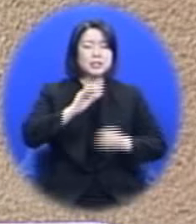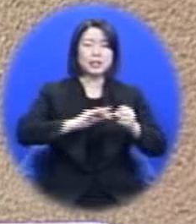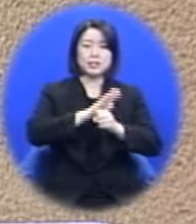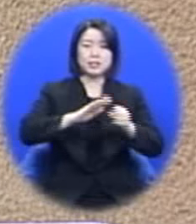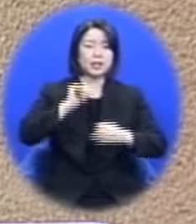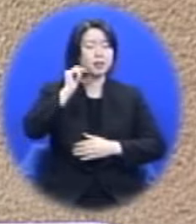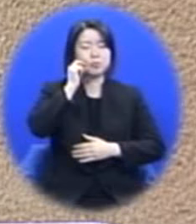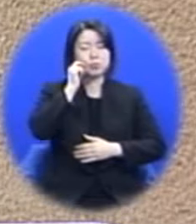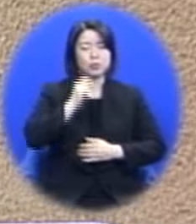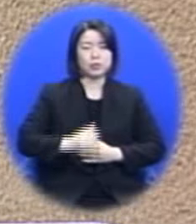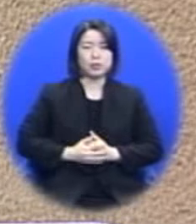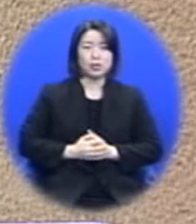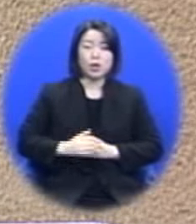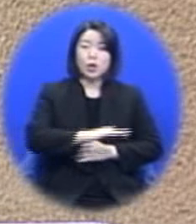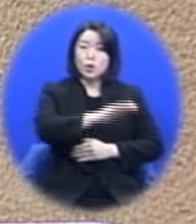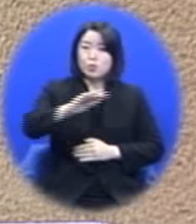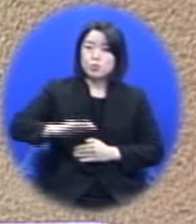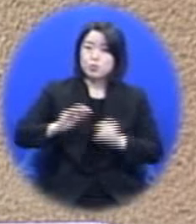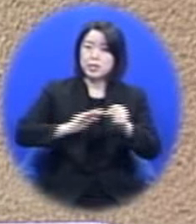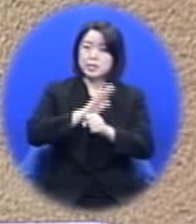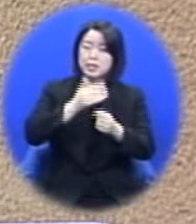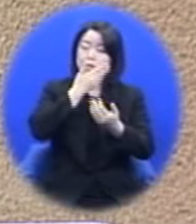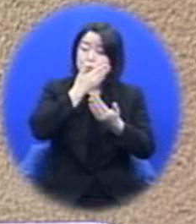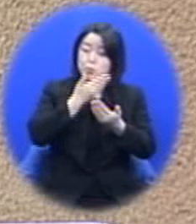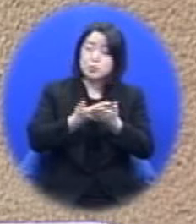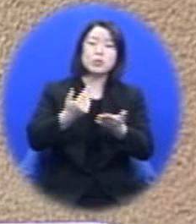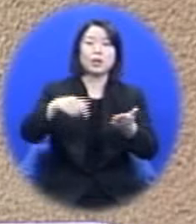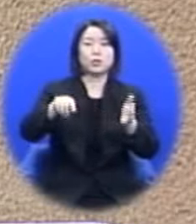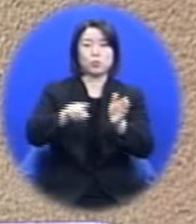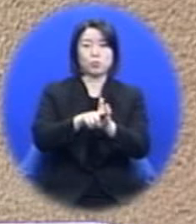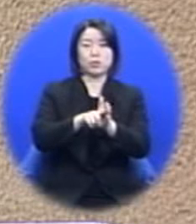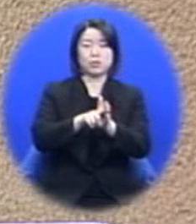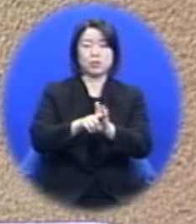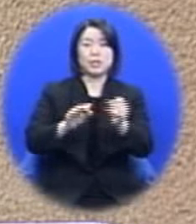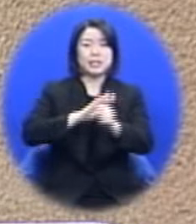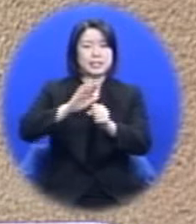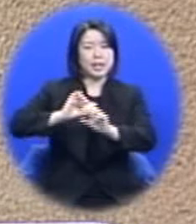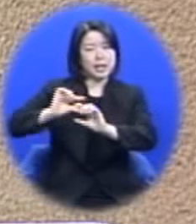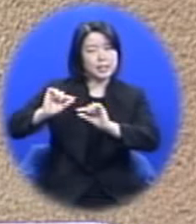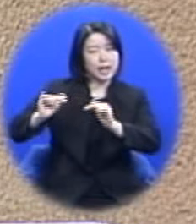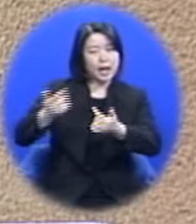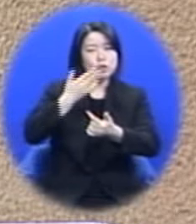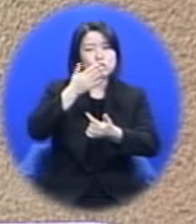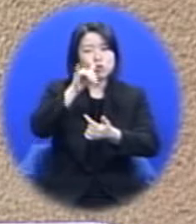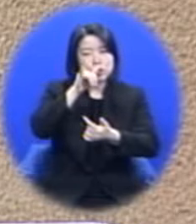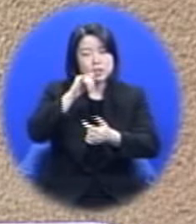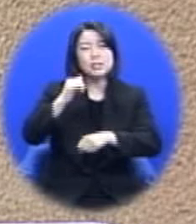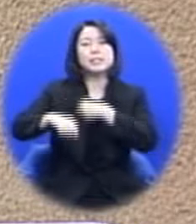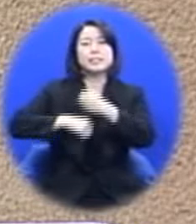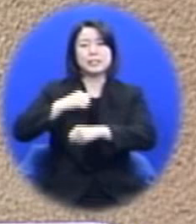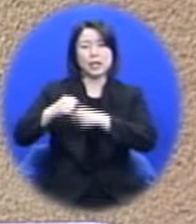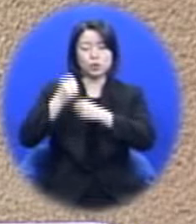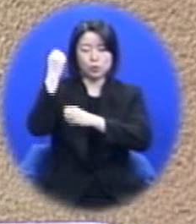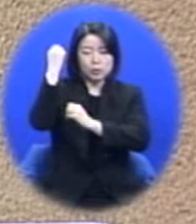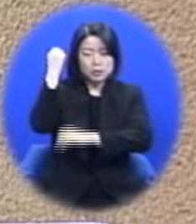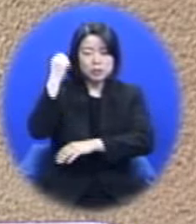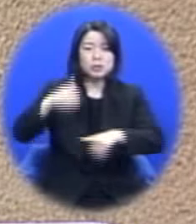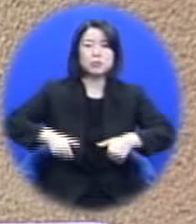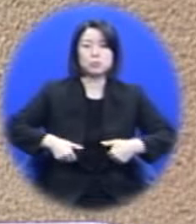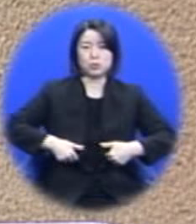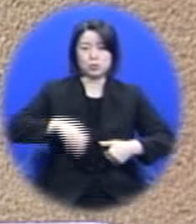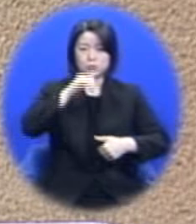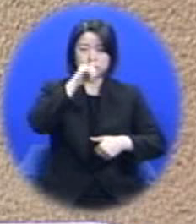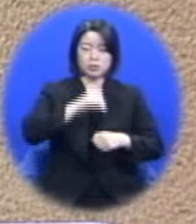없습니다. 우리의 사랑이 소중하려면 사랑하지 않을 수 있는 자유도 전제되어 있어야